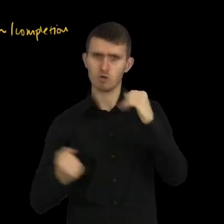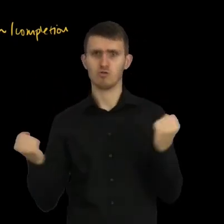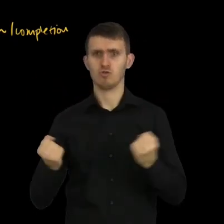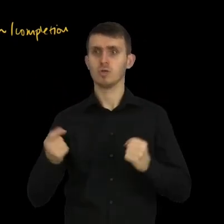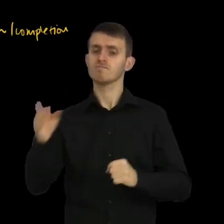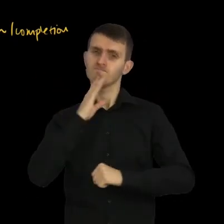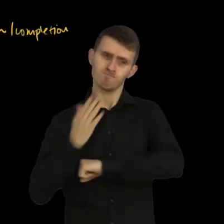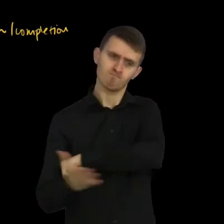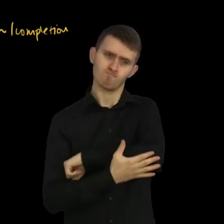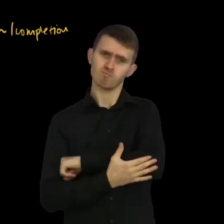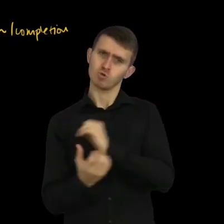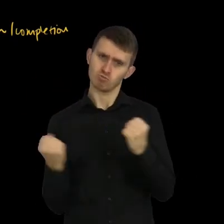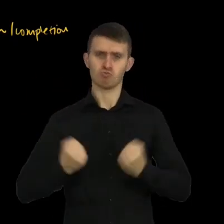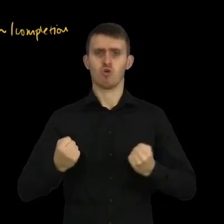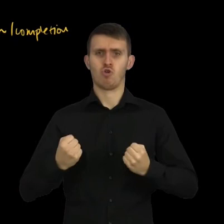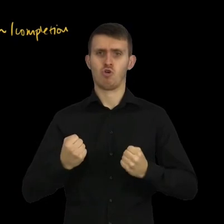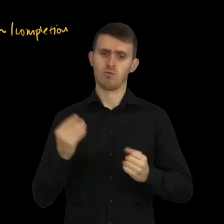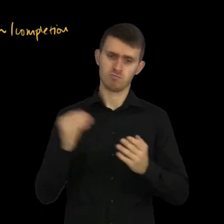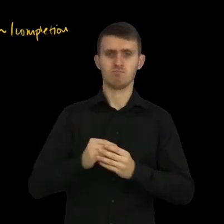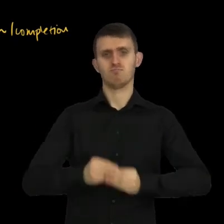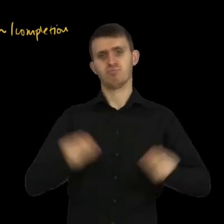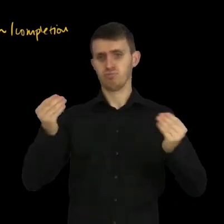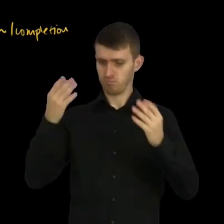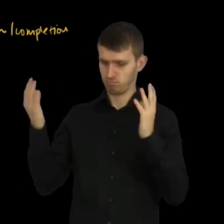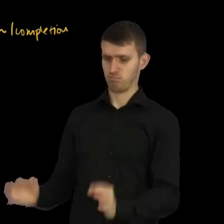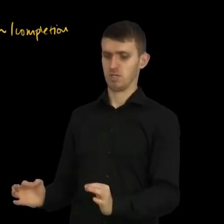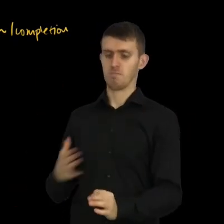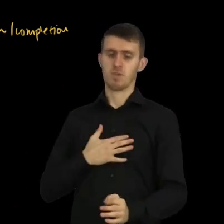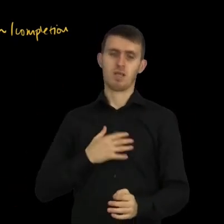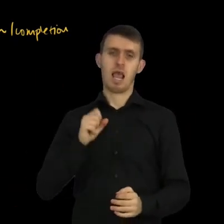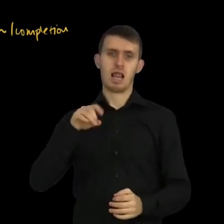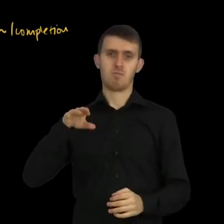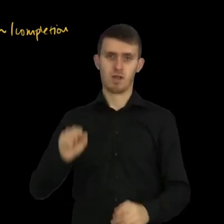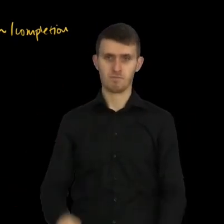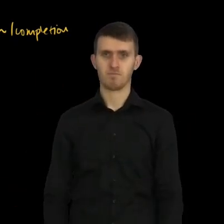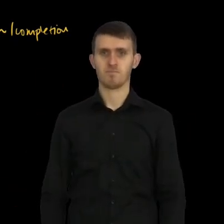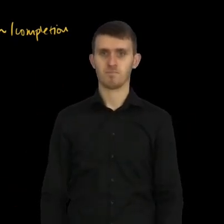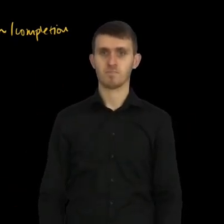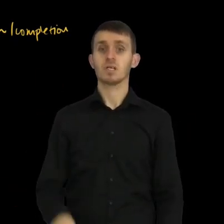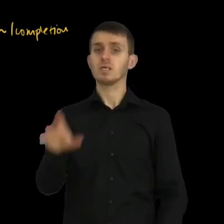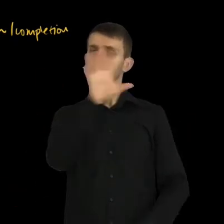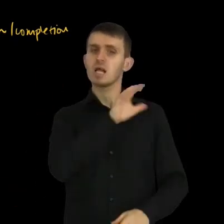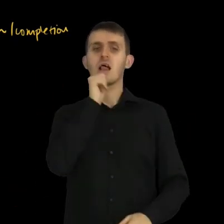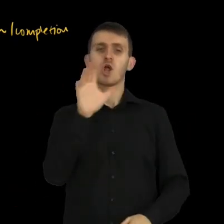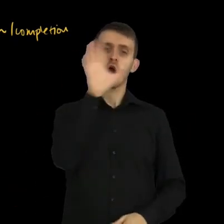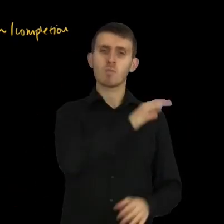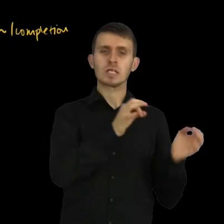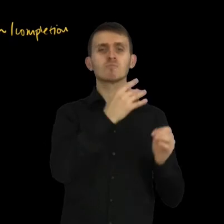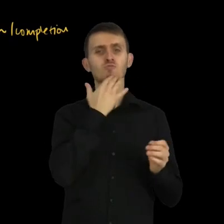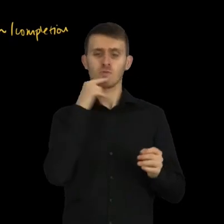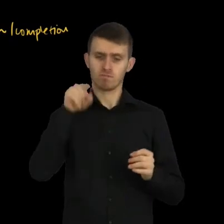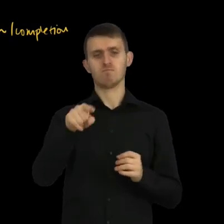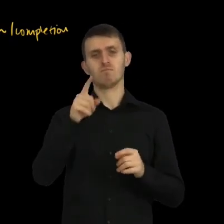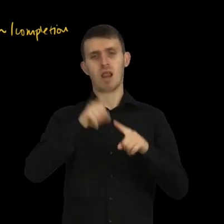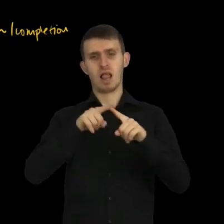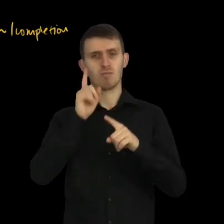kupowali obaj połączyli wielkie podwaliny pod współczesną algebrę wielu historyków zwłaszcza zachodnich